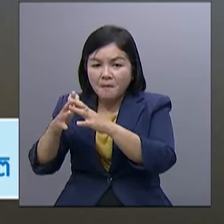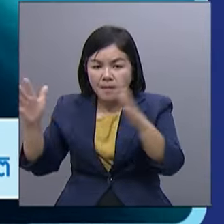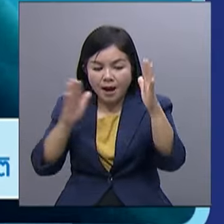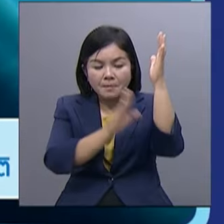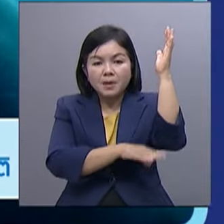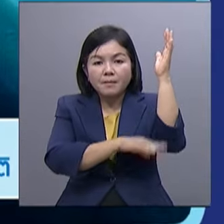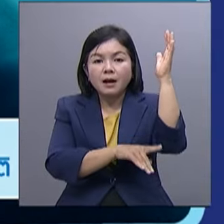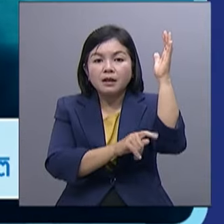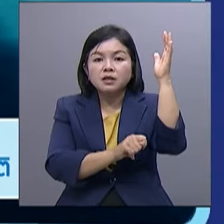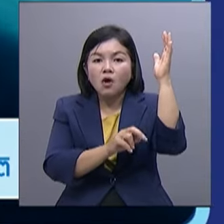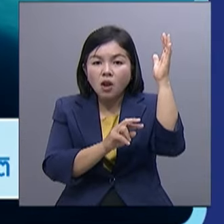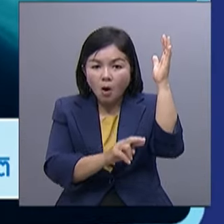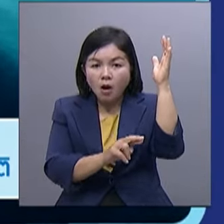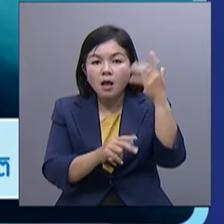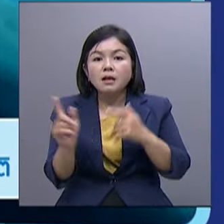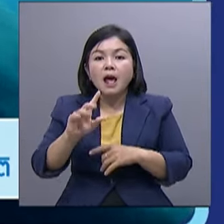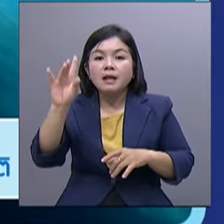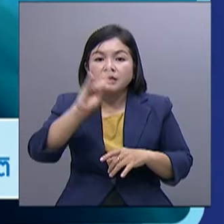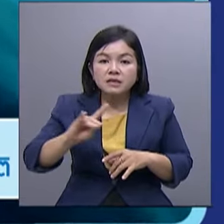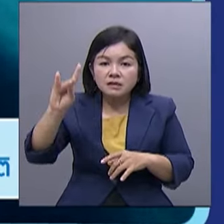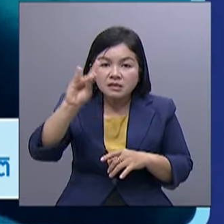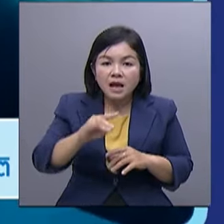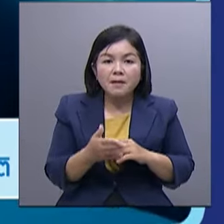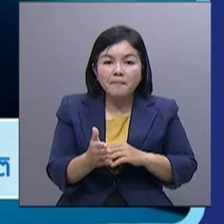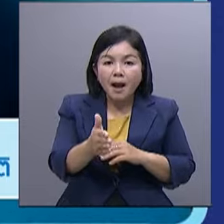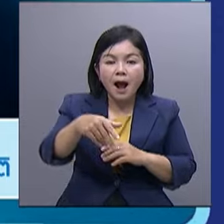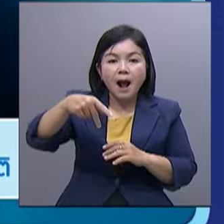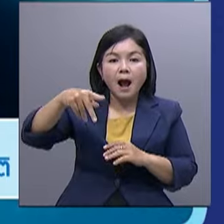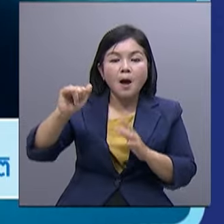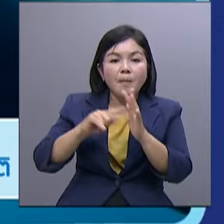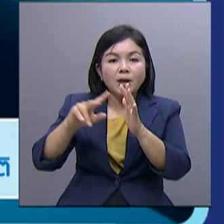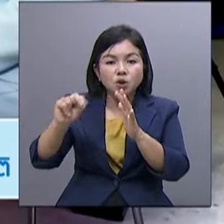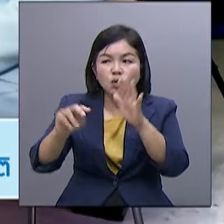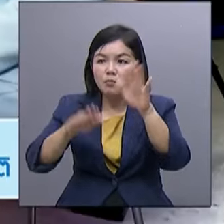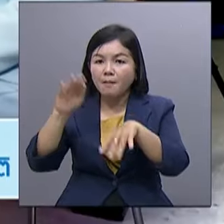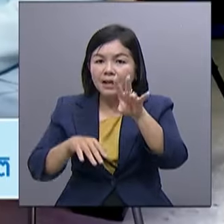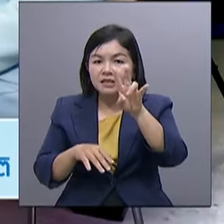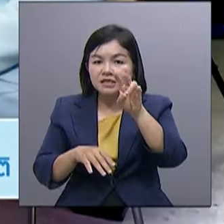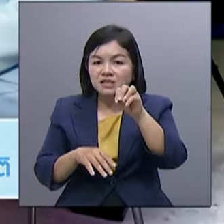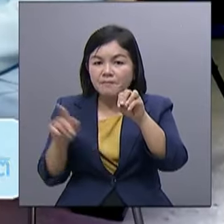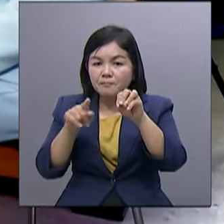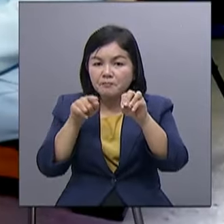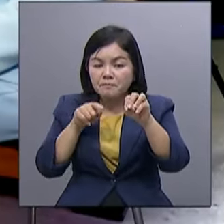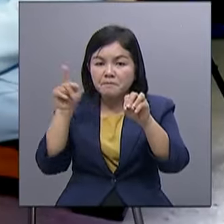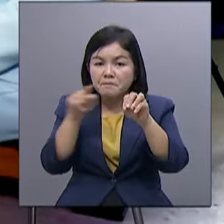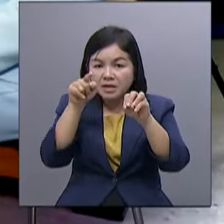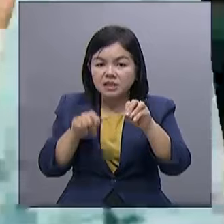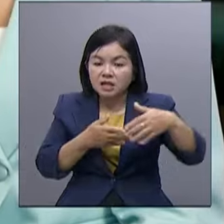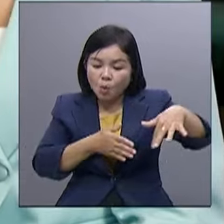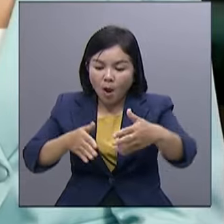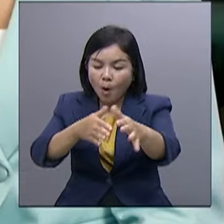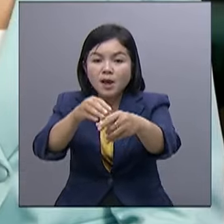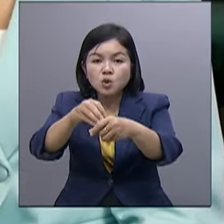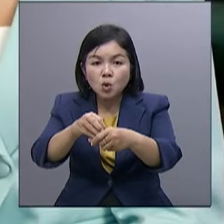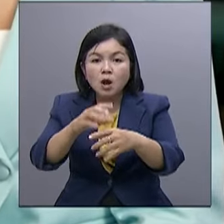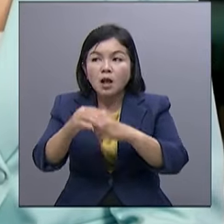ไทยนะครับรวมทั้งเป็นที่อยู่อาศัยของพยูน 70%ของประเทศไทยที่นั้นด้วยจากนั้นพอมาปี 66เนี่ย